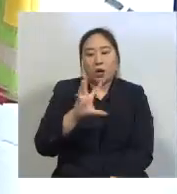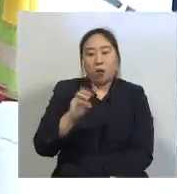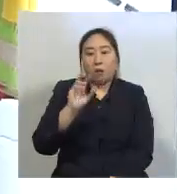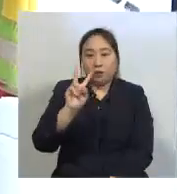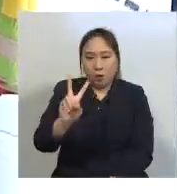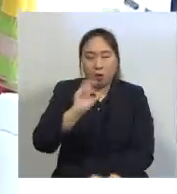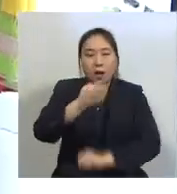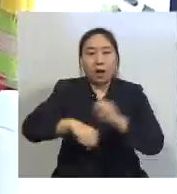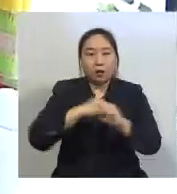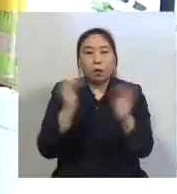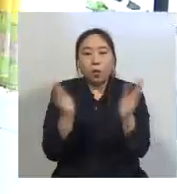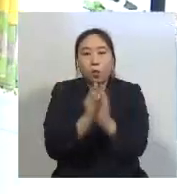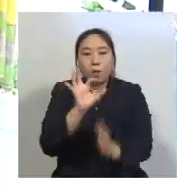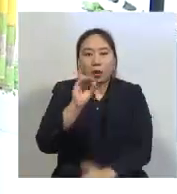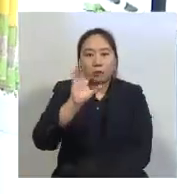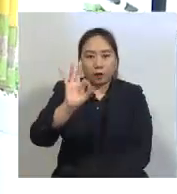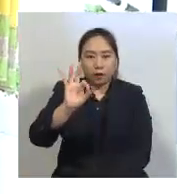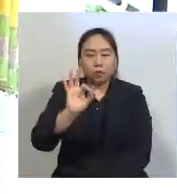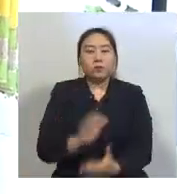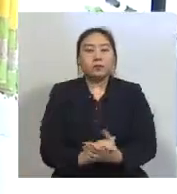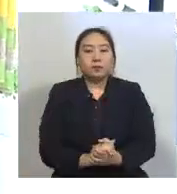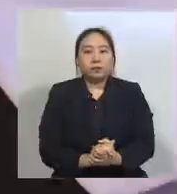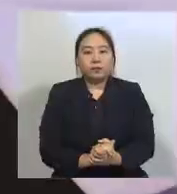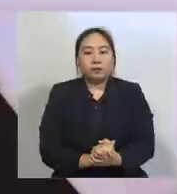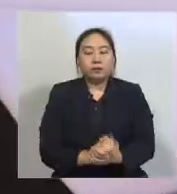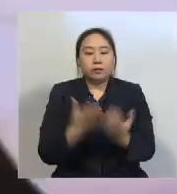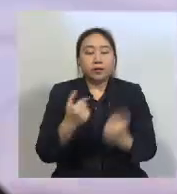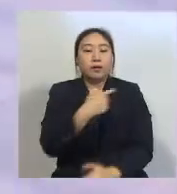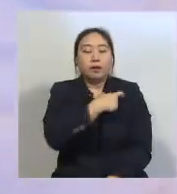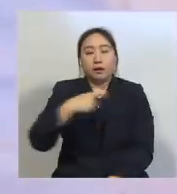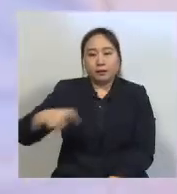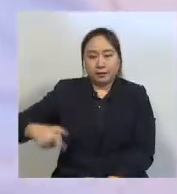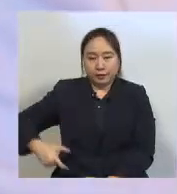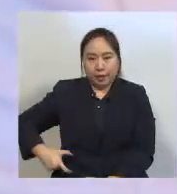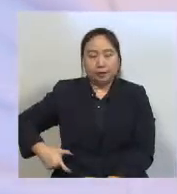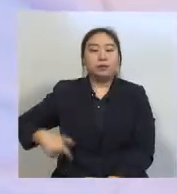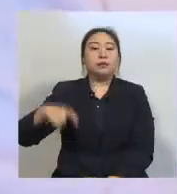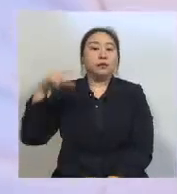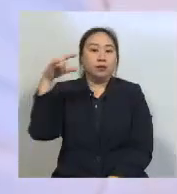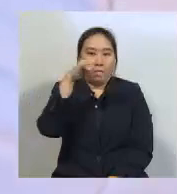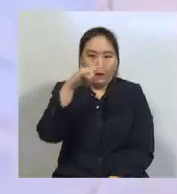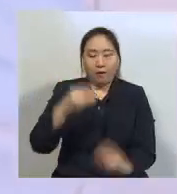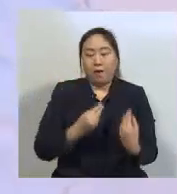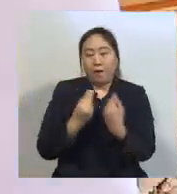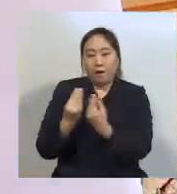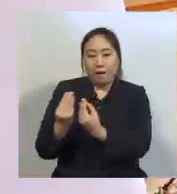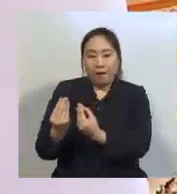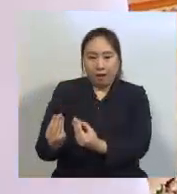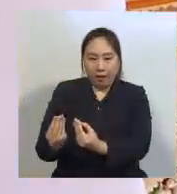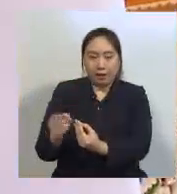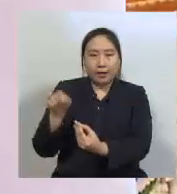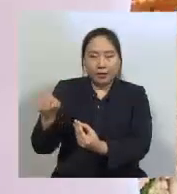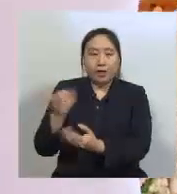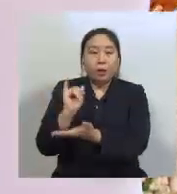26 พฤษภาคม 2562สิริอายุ99 ปีทั้งนี้พระบาทสมเด็จพระเจ้าอยู่หัวทรงพระกรุณาโปรดเกล้าโปรดกระหม่อม